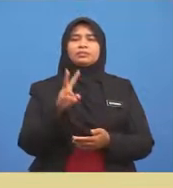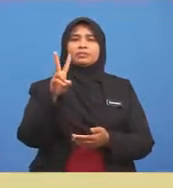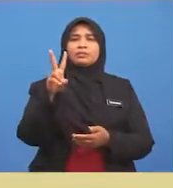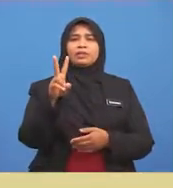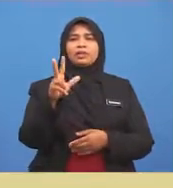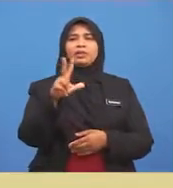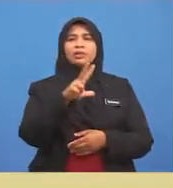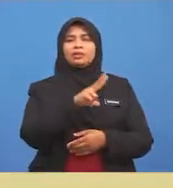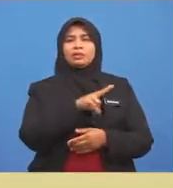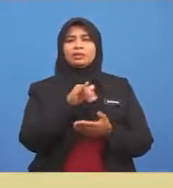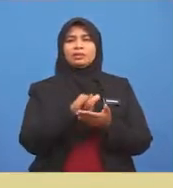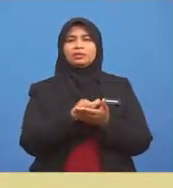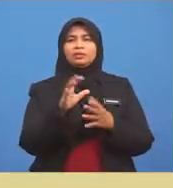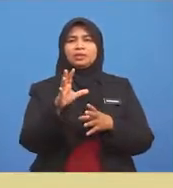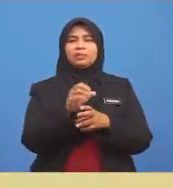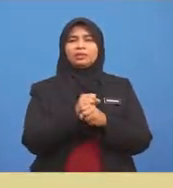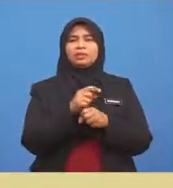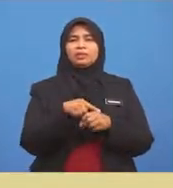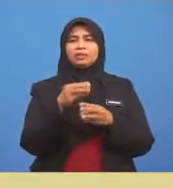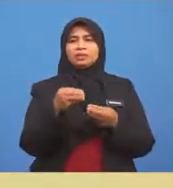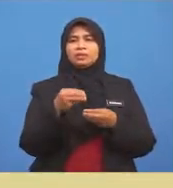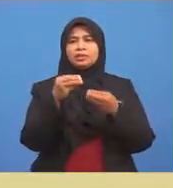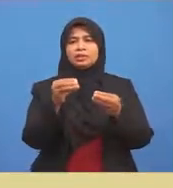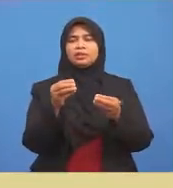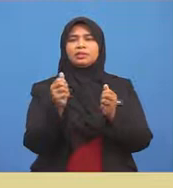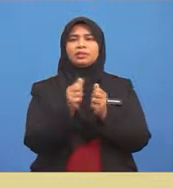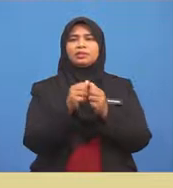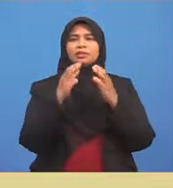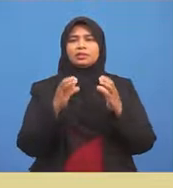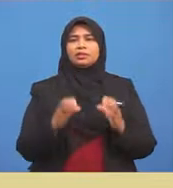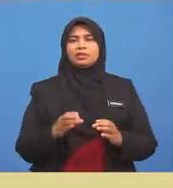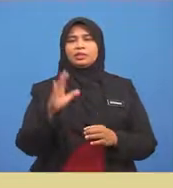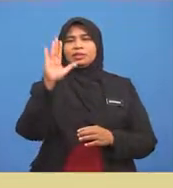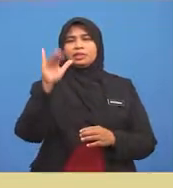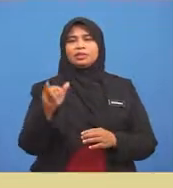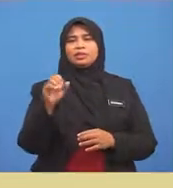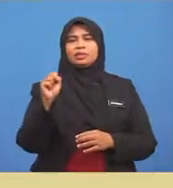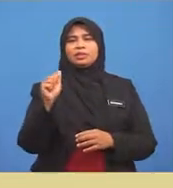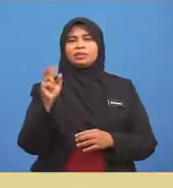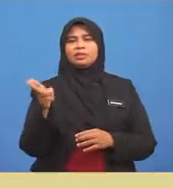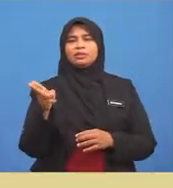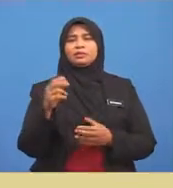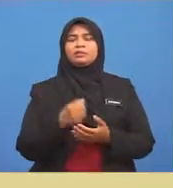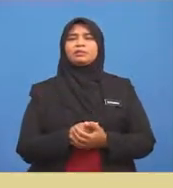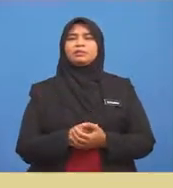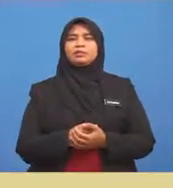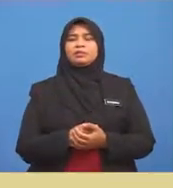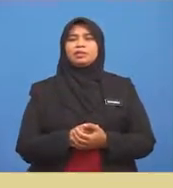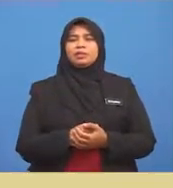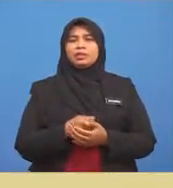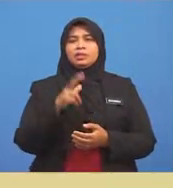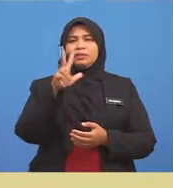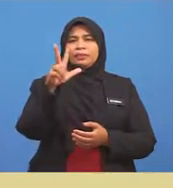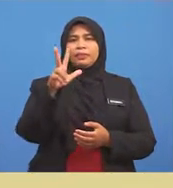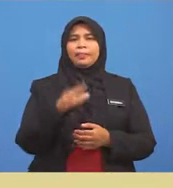kedua ialah harta itu dapat diserahkan dengan cara yang sah.